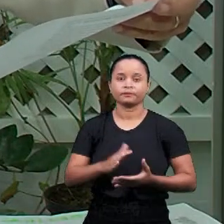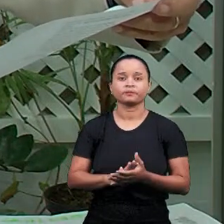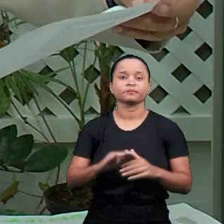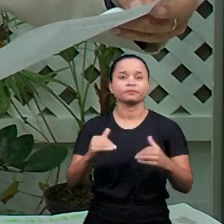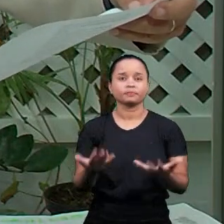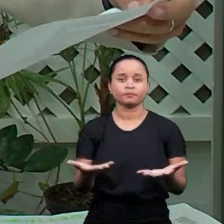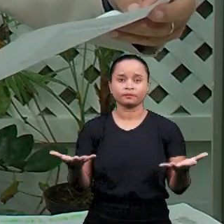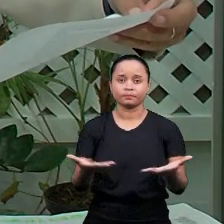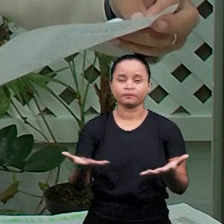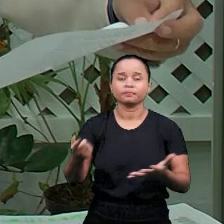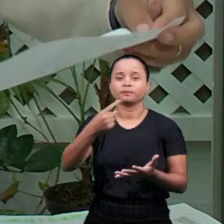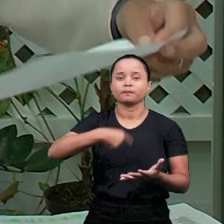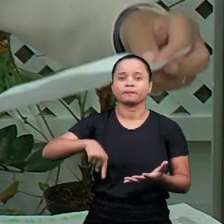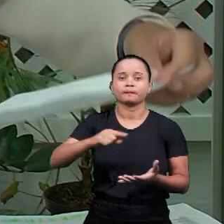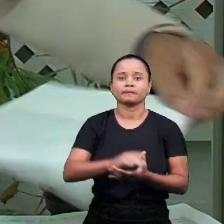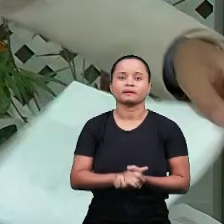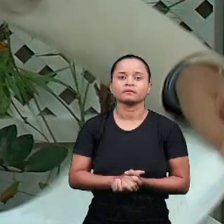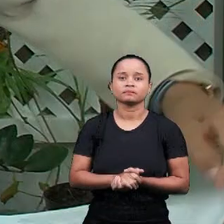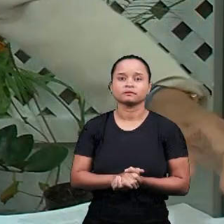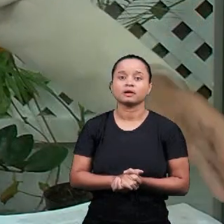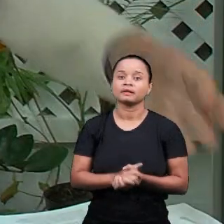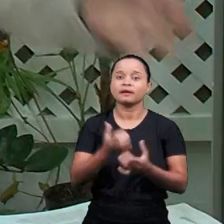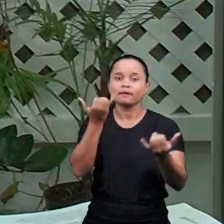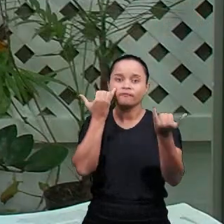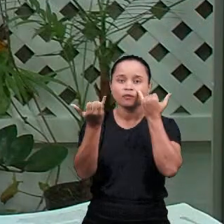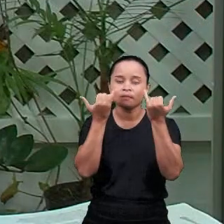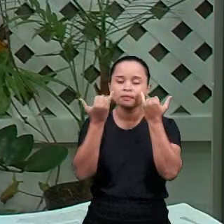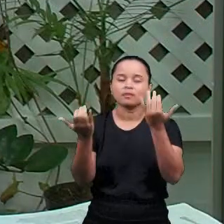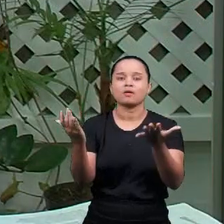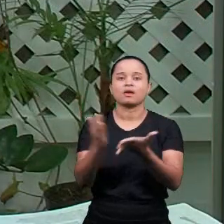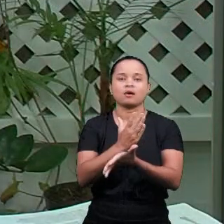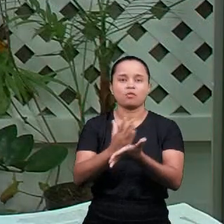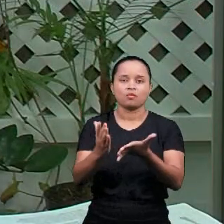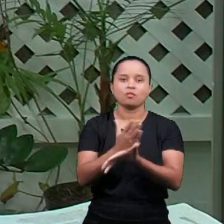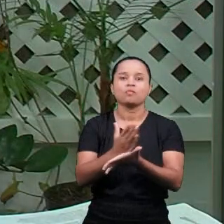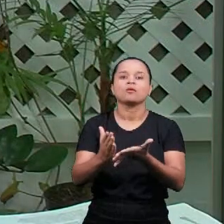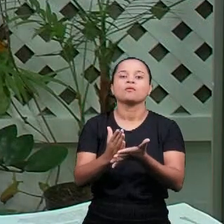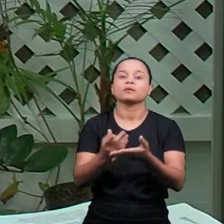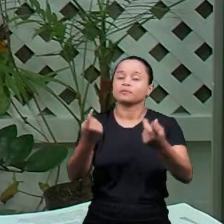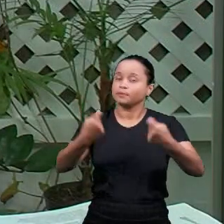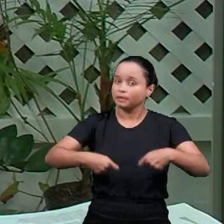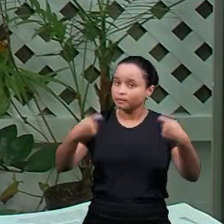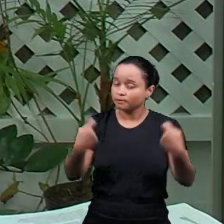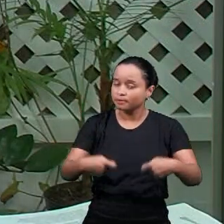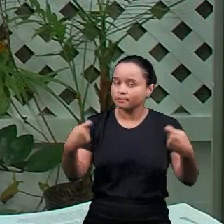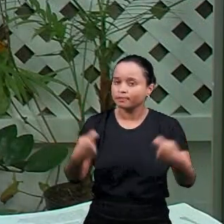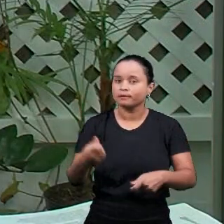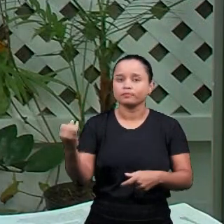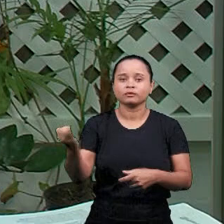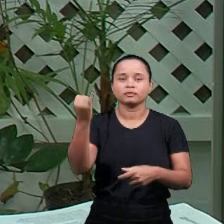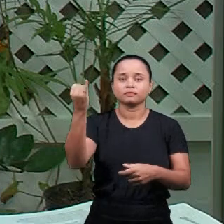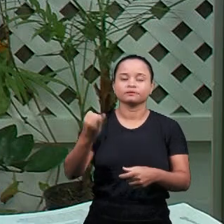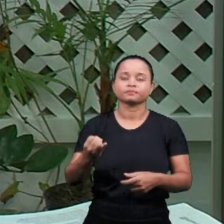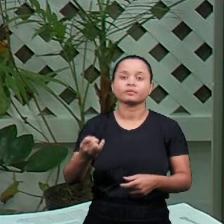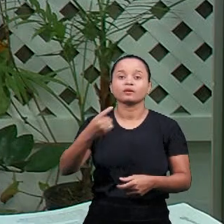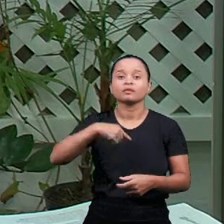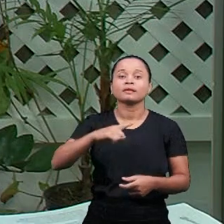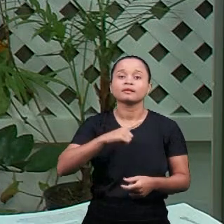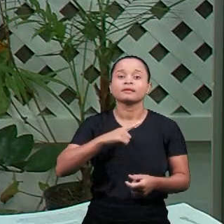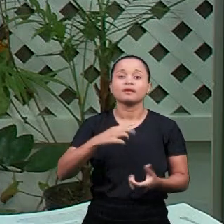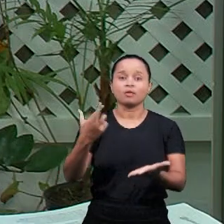Ainsi, mes bien-aimés, nous avons quelques annonces qui sont indispensables. Nous avons une